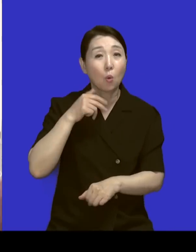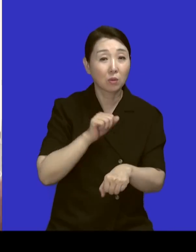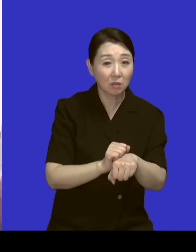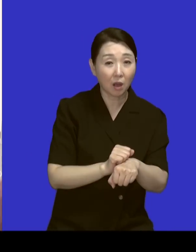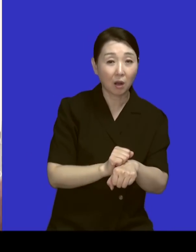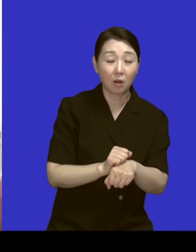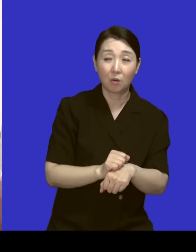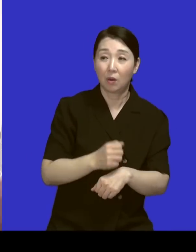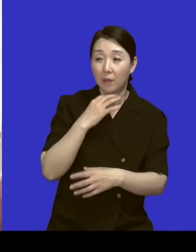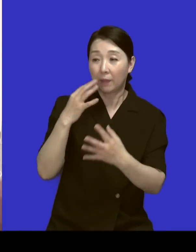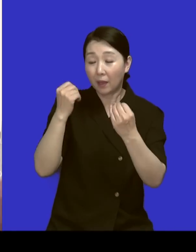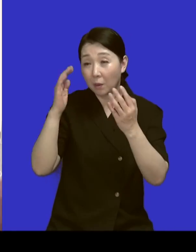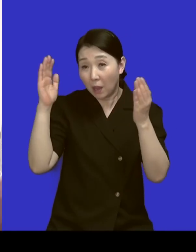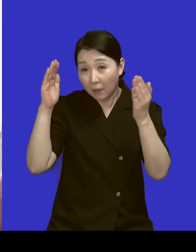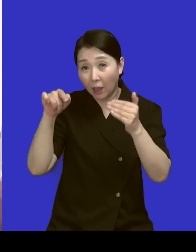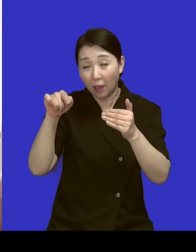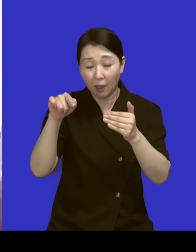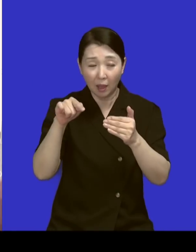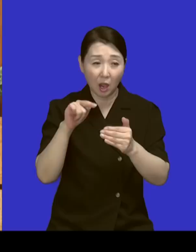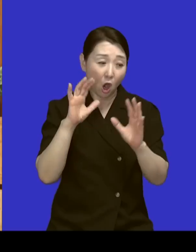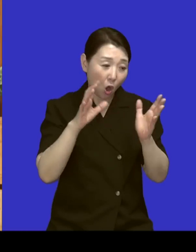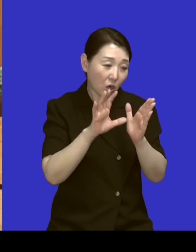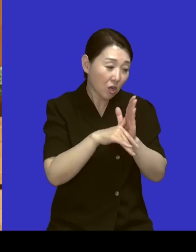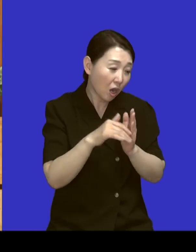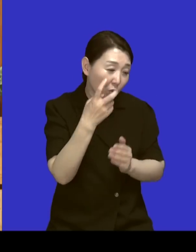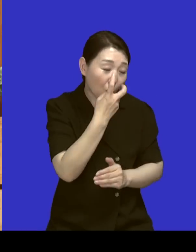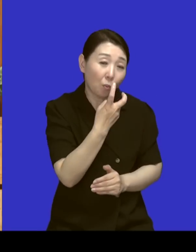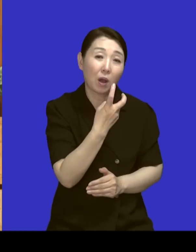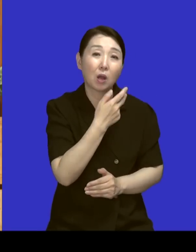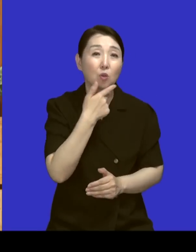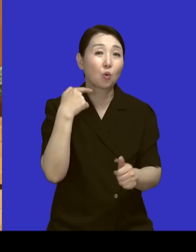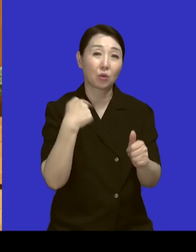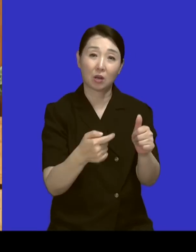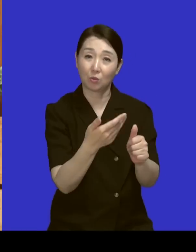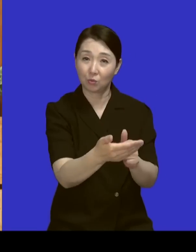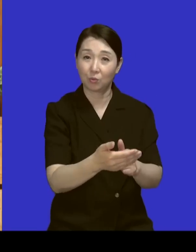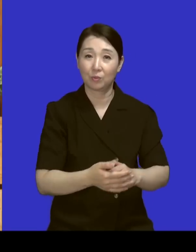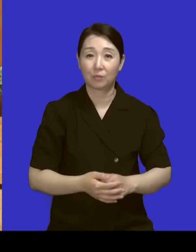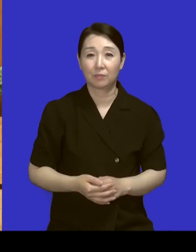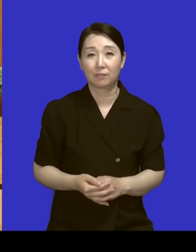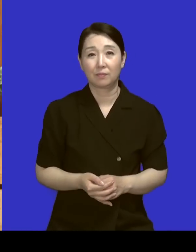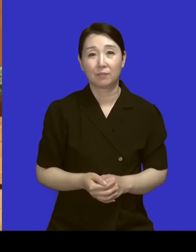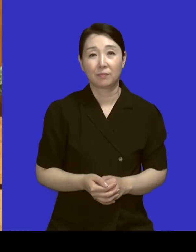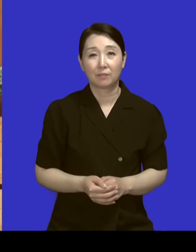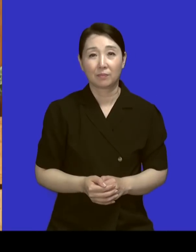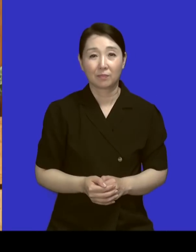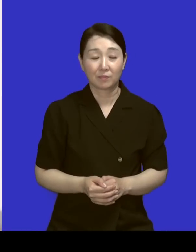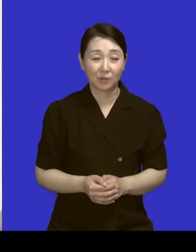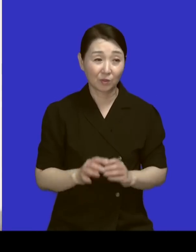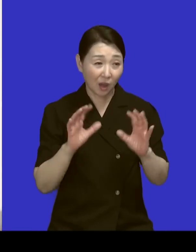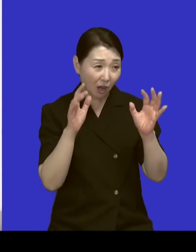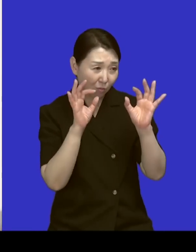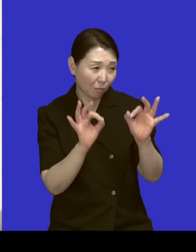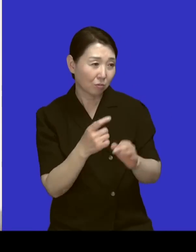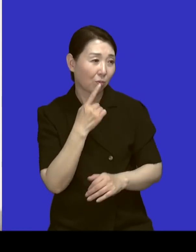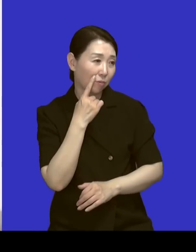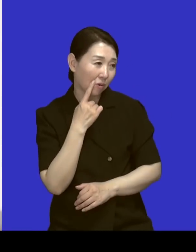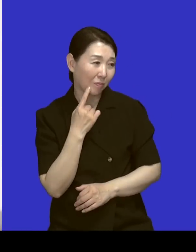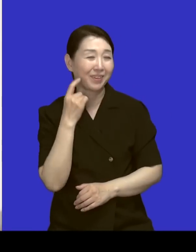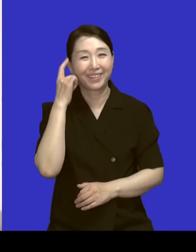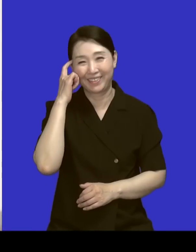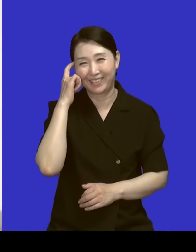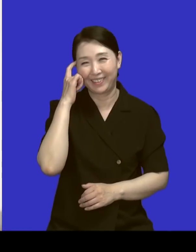많은 아이들이 어린 아이들 돌보기도 하고 또 영어도 가르쳐주고 그렇게 아이들 보면서 되게 부럽다